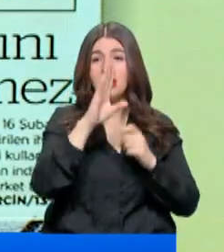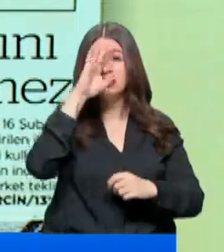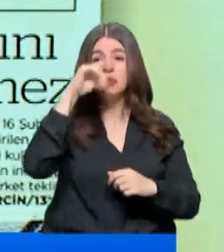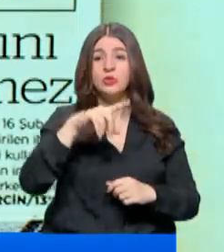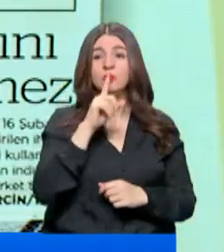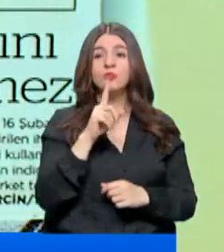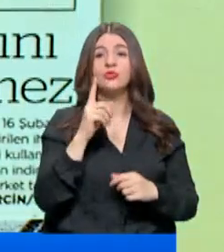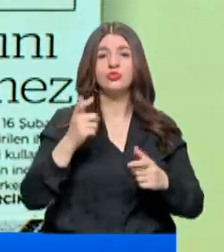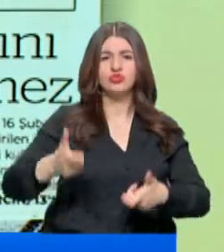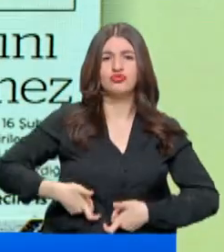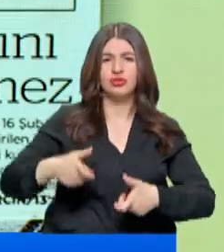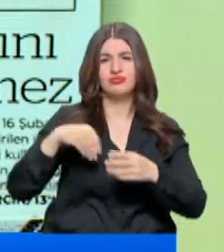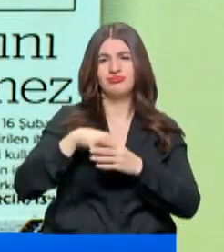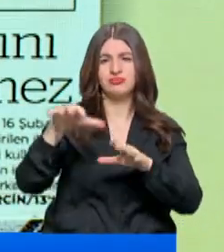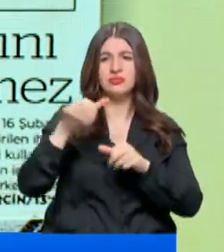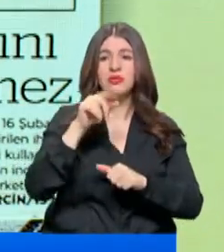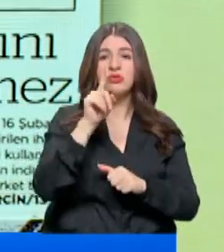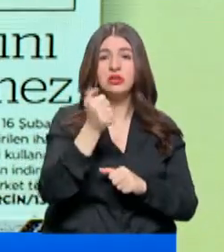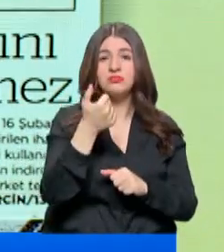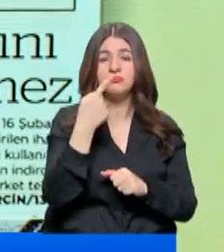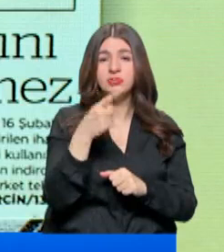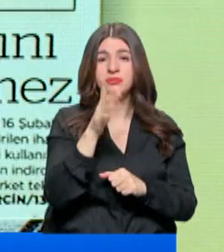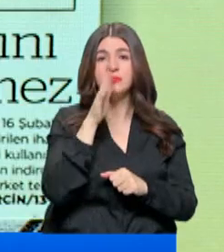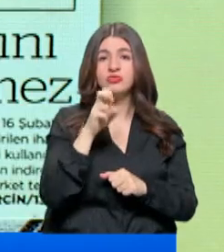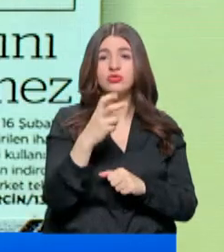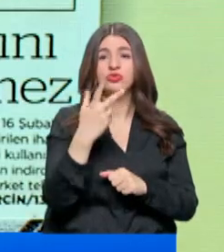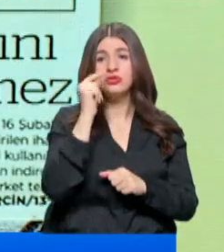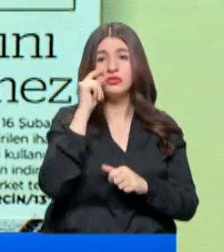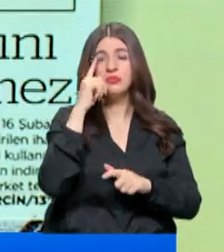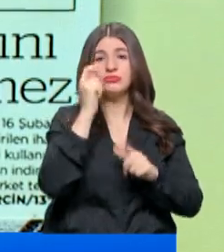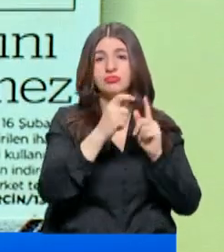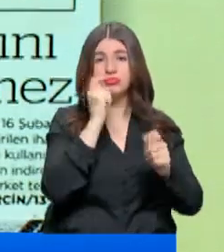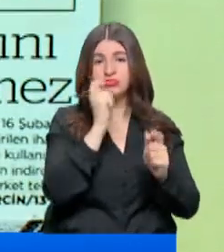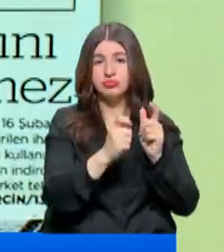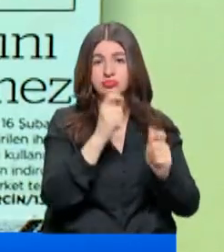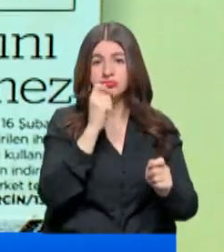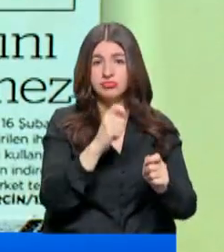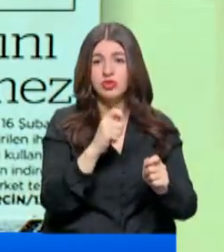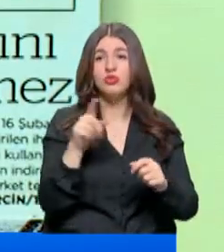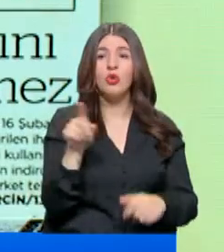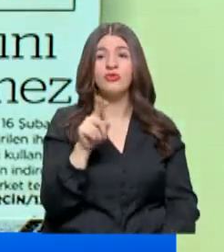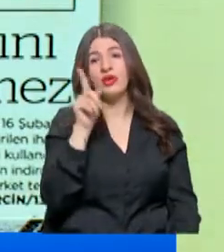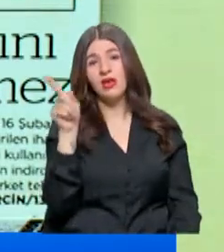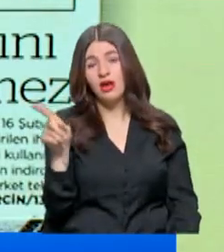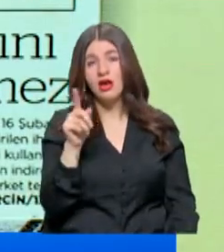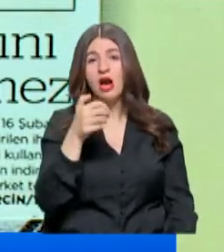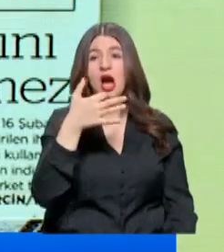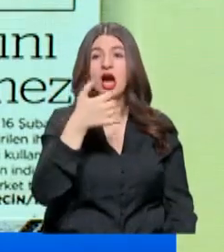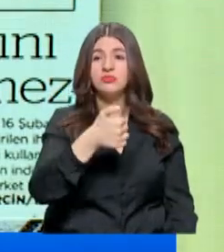İstanbul'da 100 güvenlik kadrosu için 16580 üç kişi başvurmuş Şanlıurfa'da